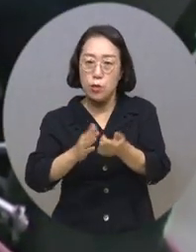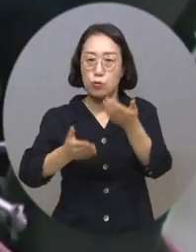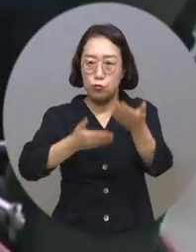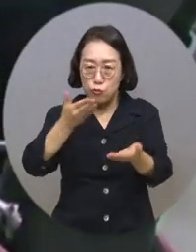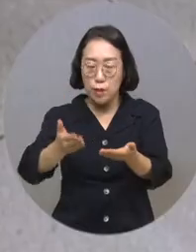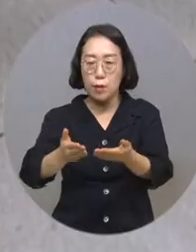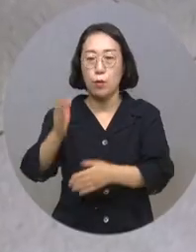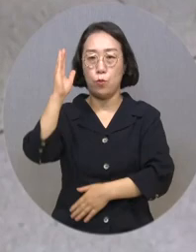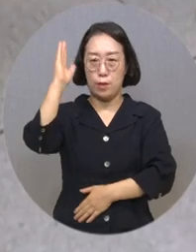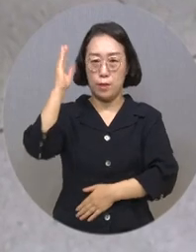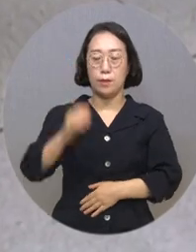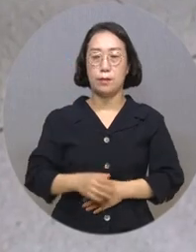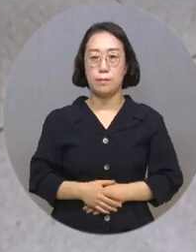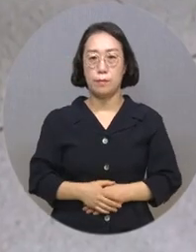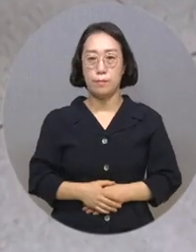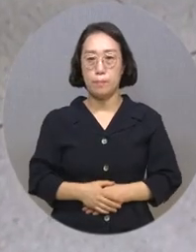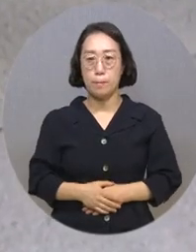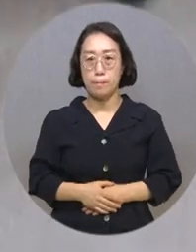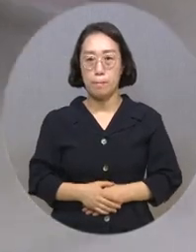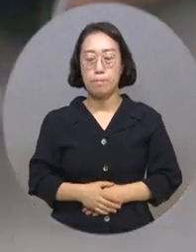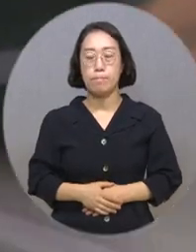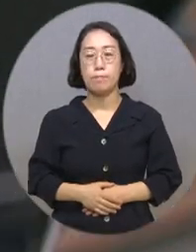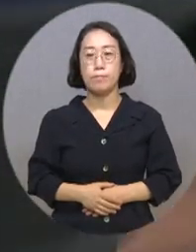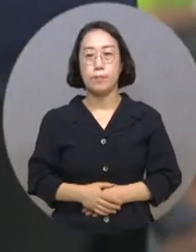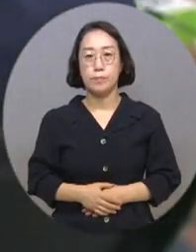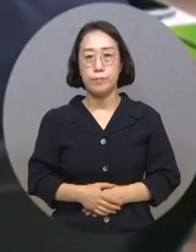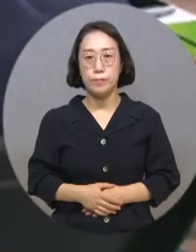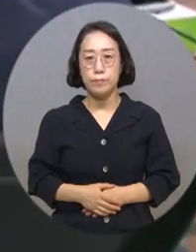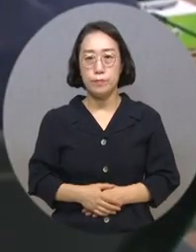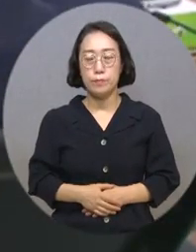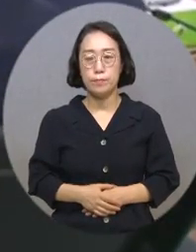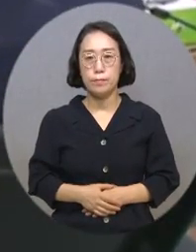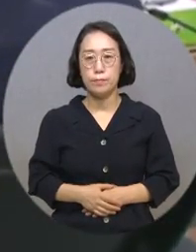뜻을 전했습니다 복지 tv 뉴스 박순용 입니다